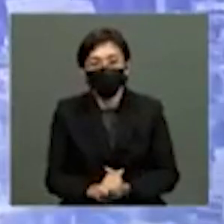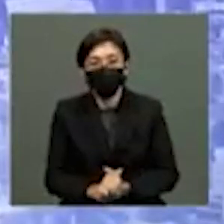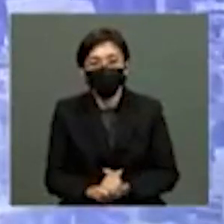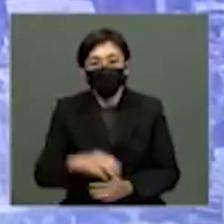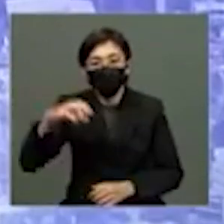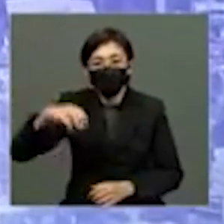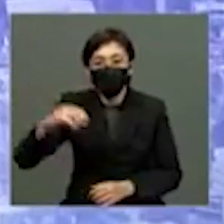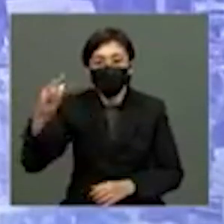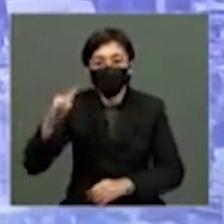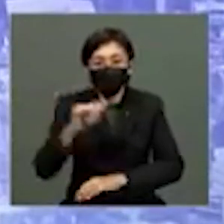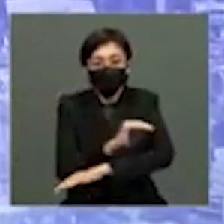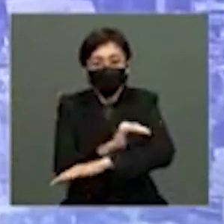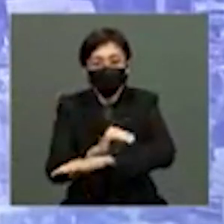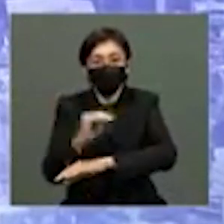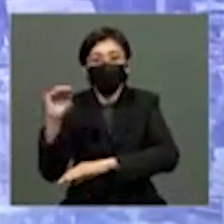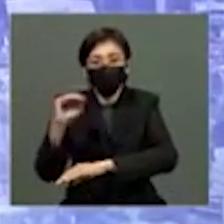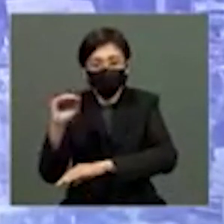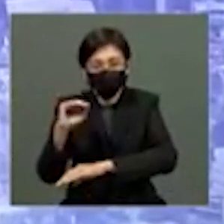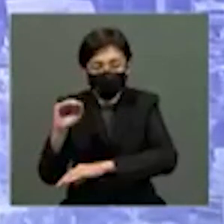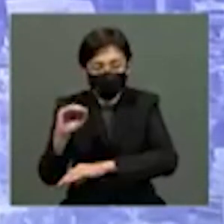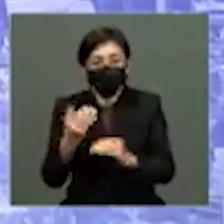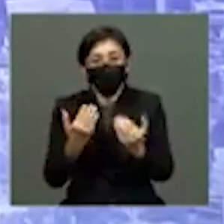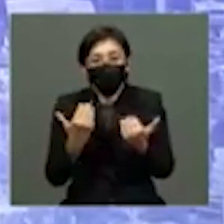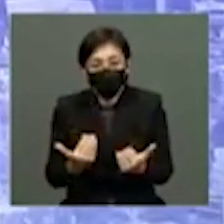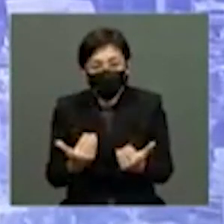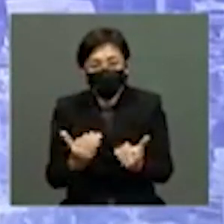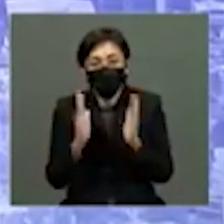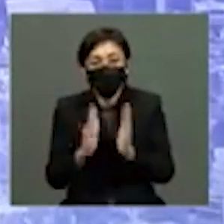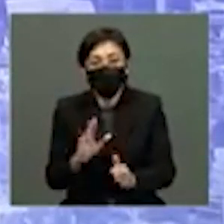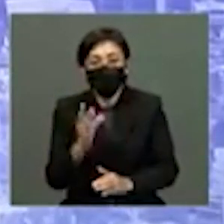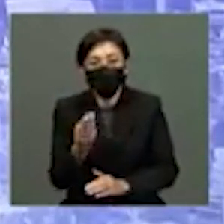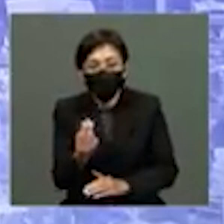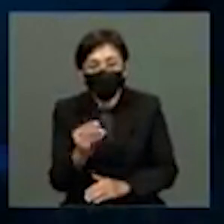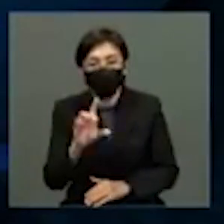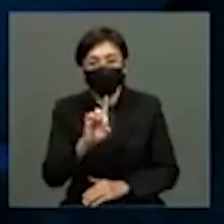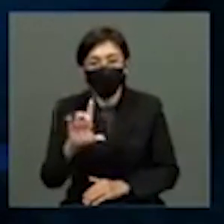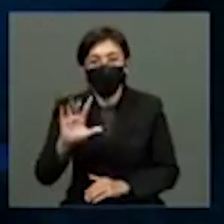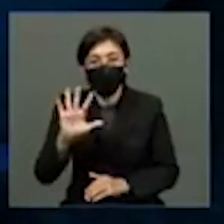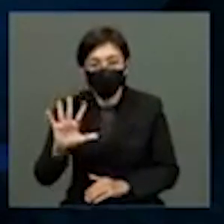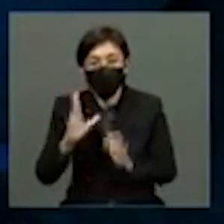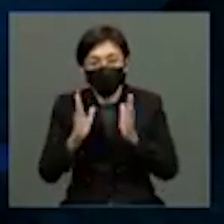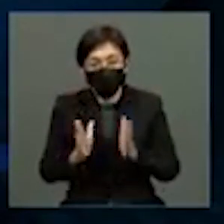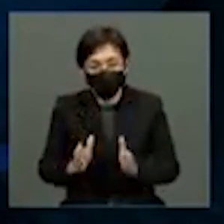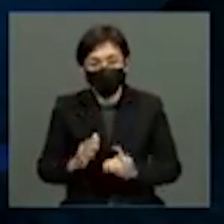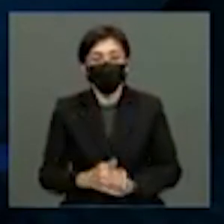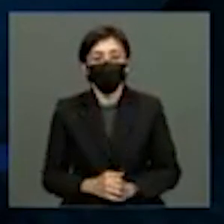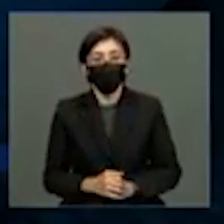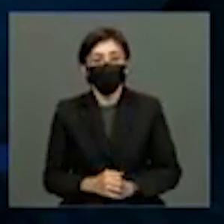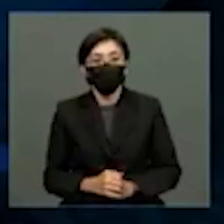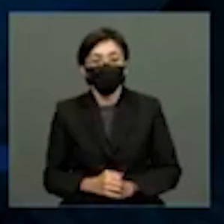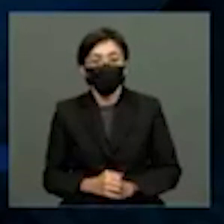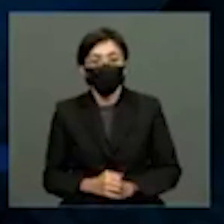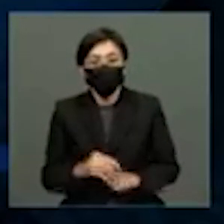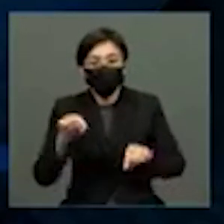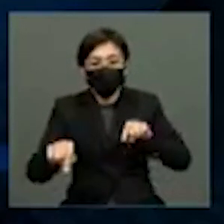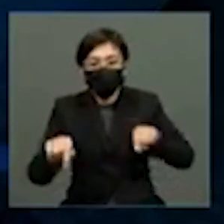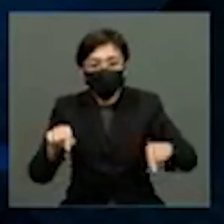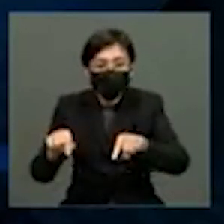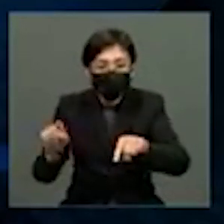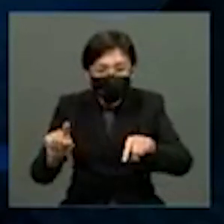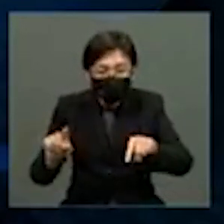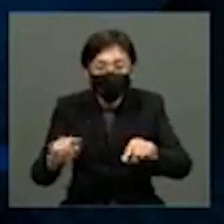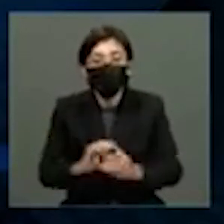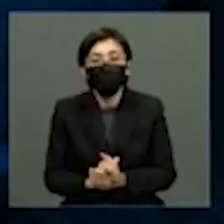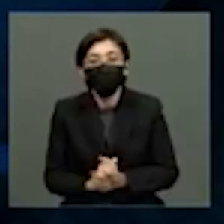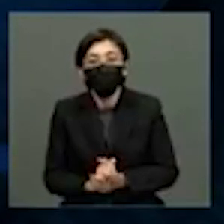ากาศยานสุวรรณภูมิครั้งนี้พบถึง105รายซึ่งมีการกระจายตัวอยู่ใน